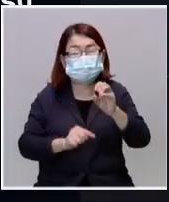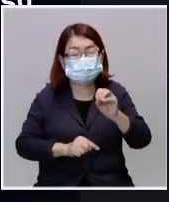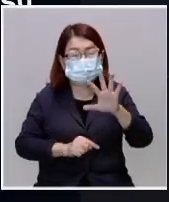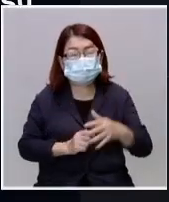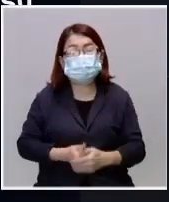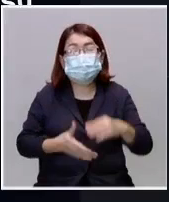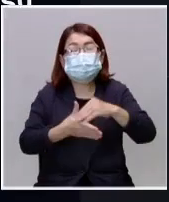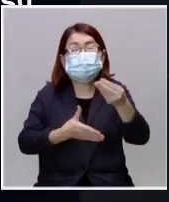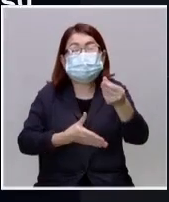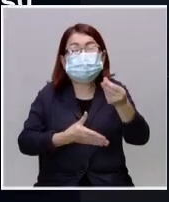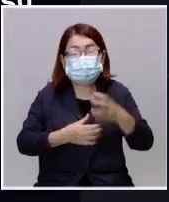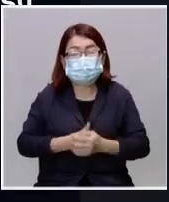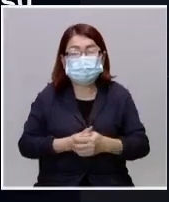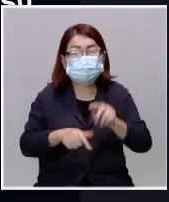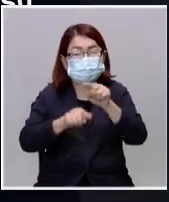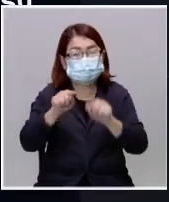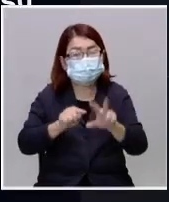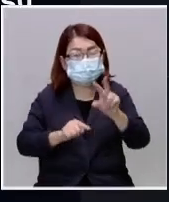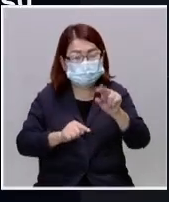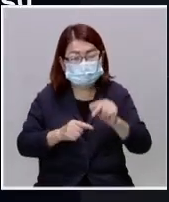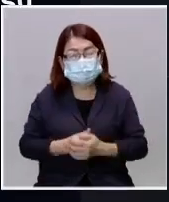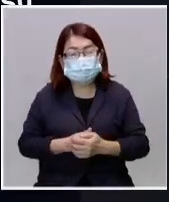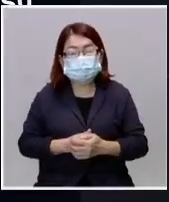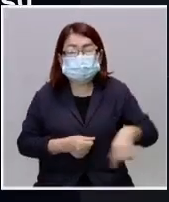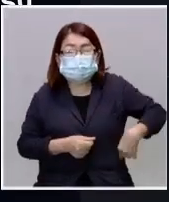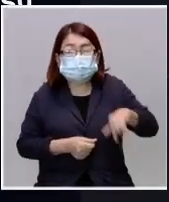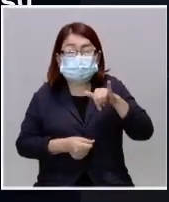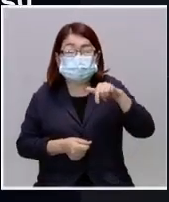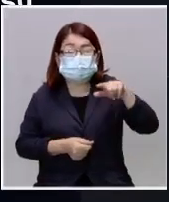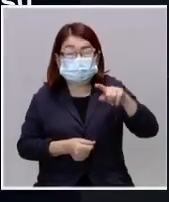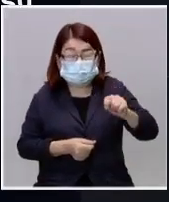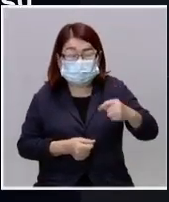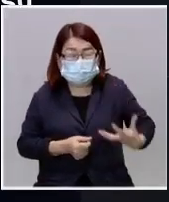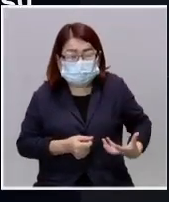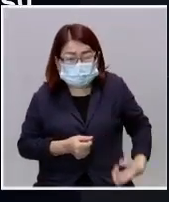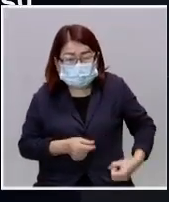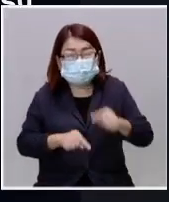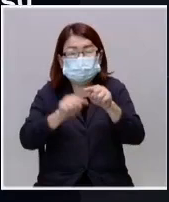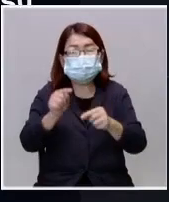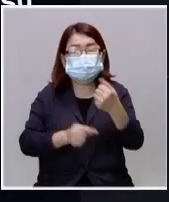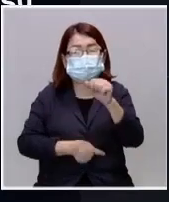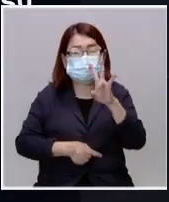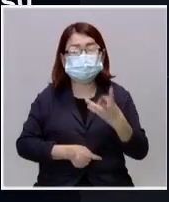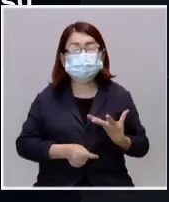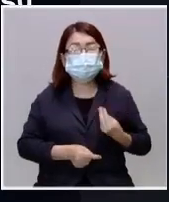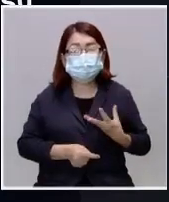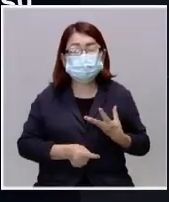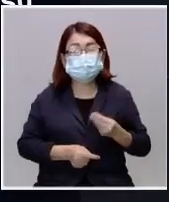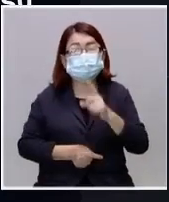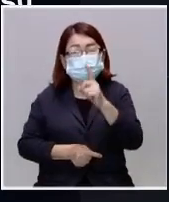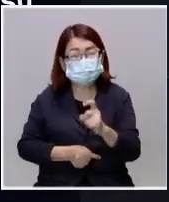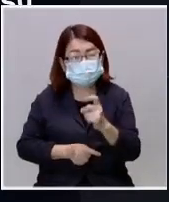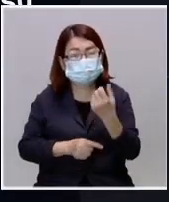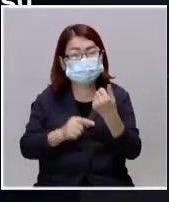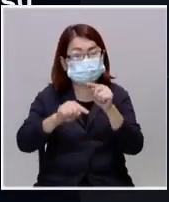55% โรคไขมันในเลือดสูง 30% และโรคไตเรื้อรัง 17% โรคหัวใจพบผู้เสียชีวิต 13%